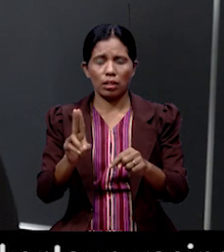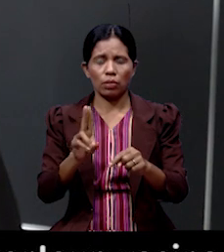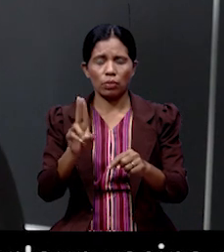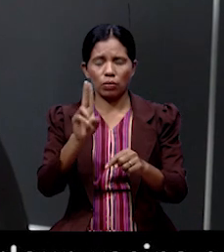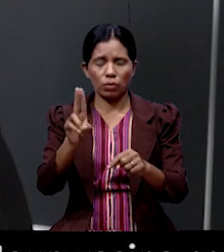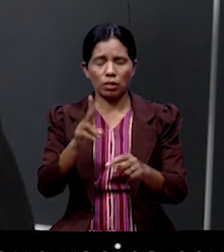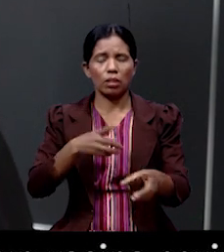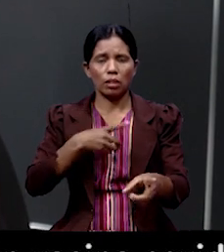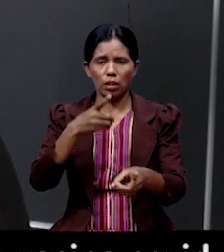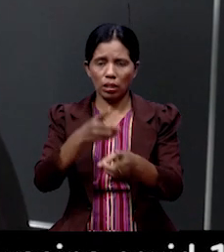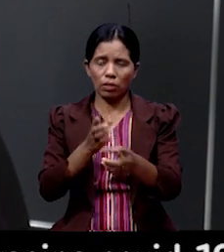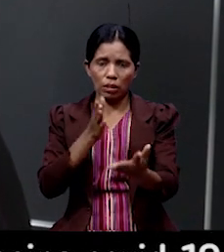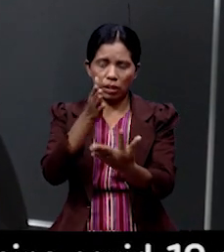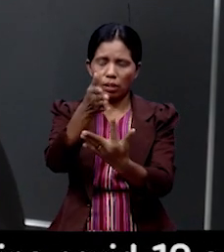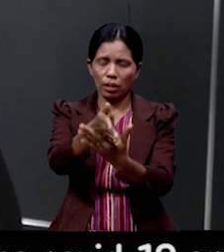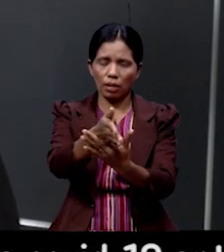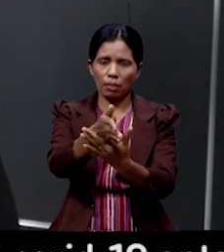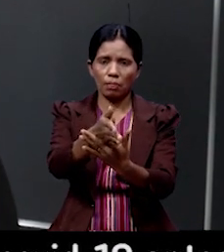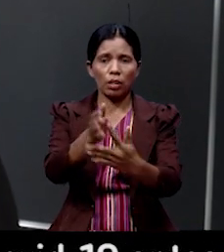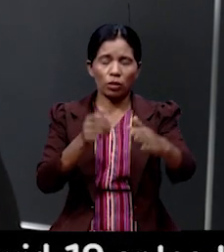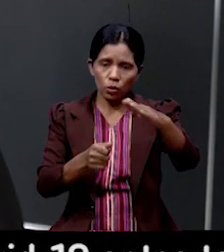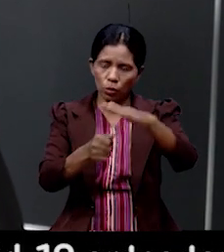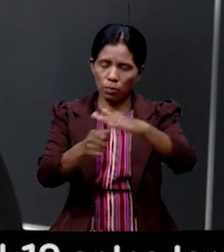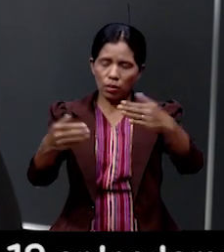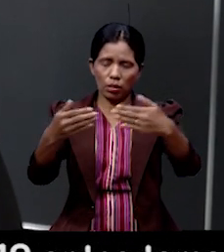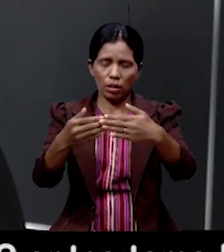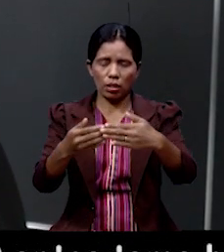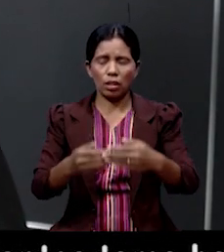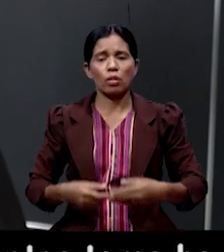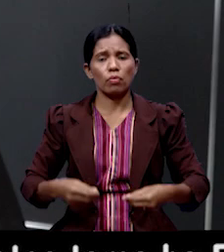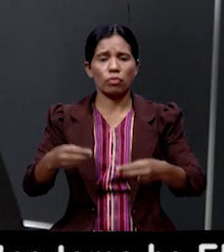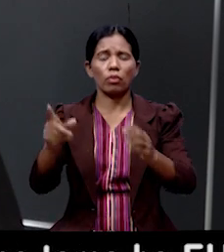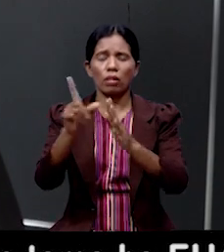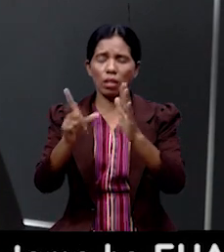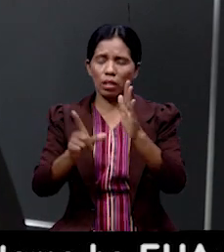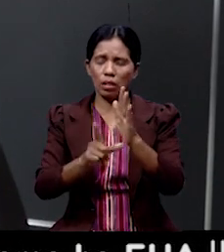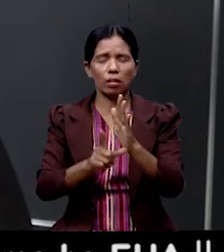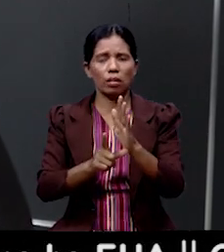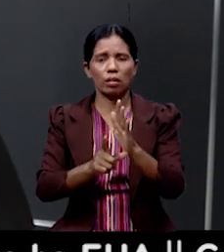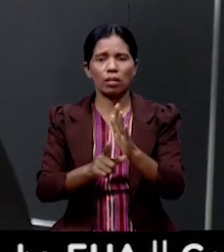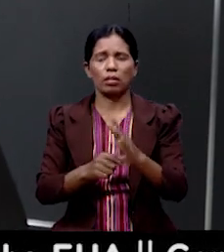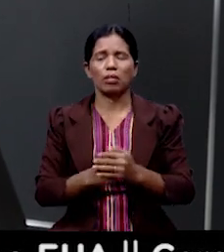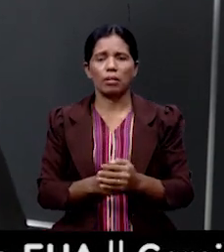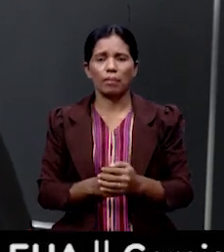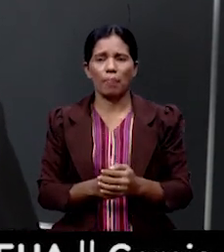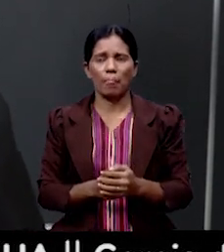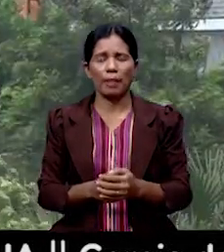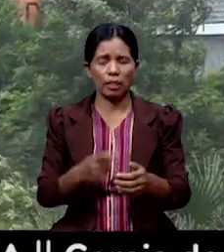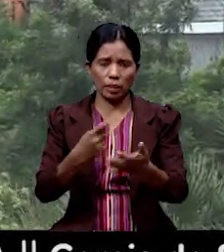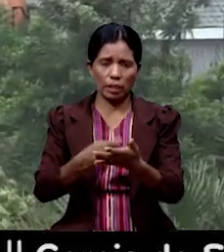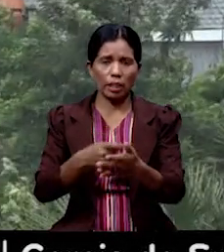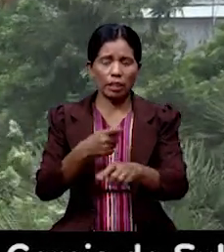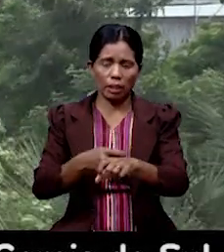fasilitas lalu lintas melalui jalur tikus. Itu pelanggaran hukum yang sangat berat. Apalagi di masa COVID ini, kita sangat